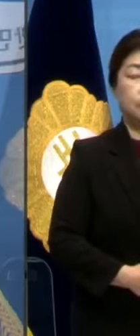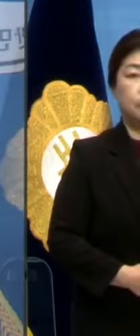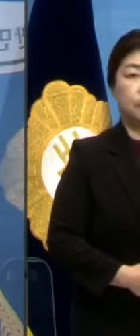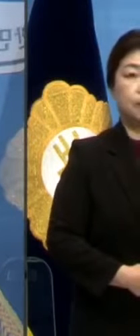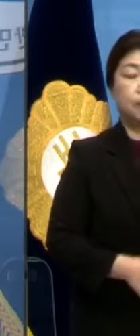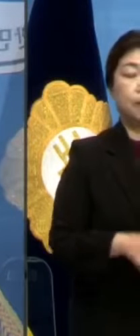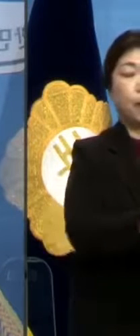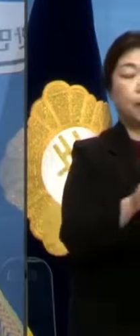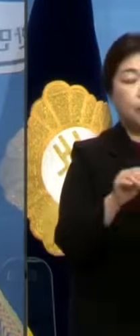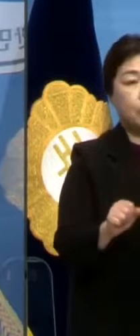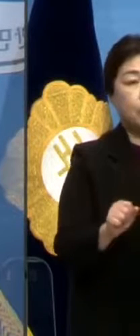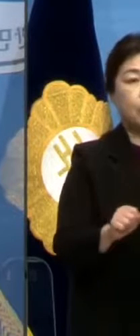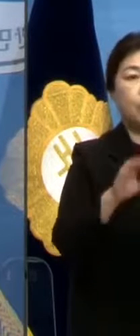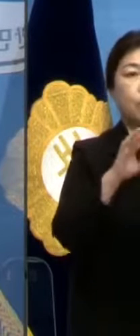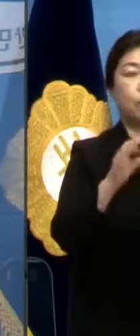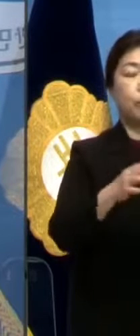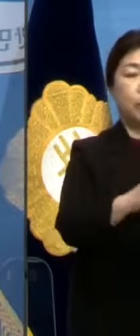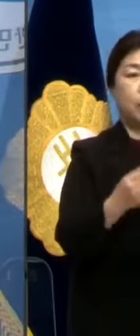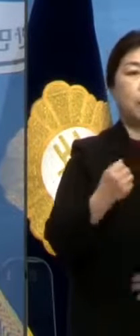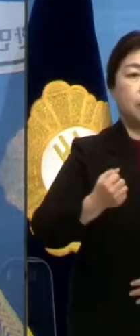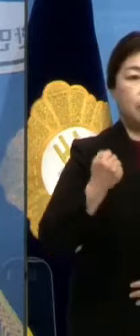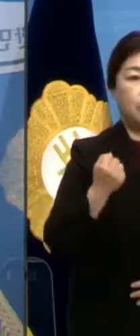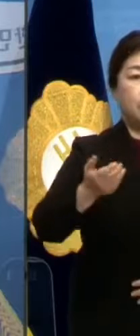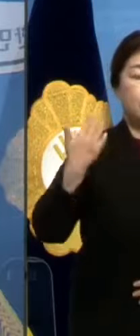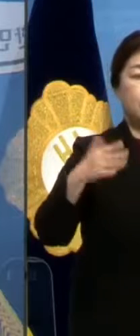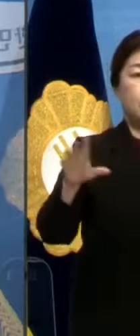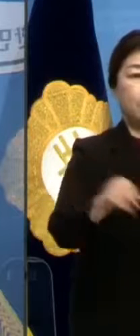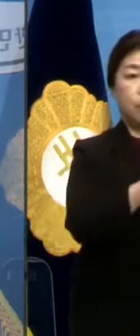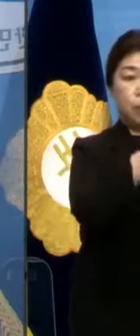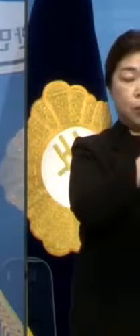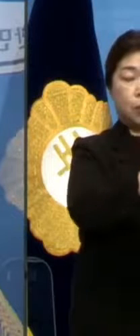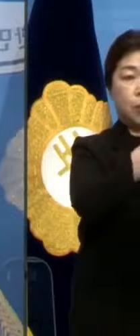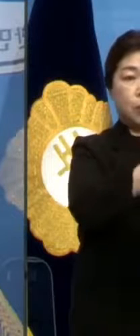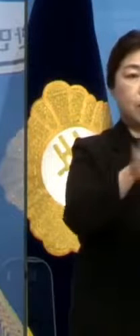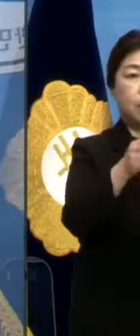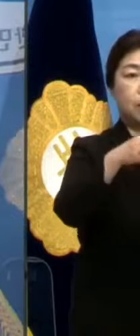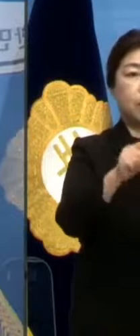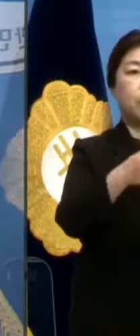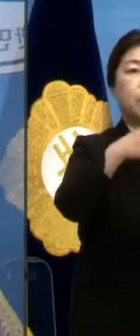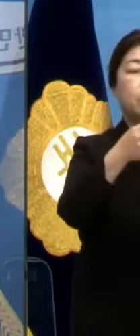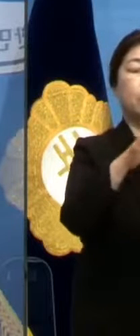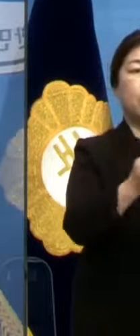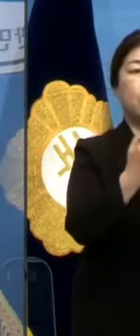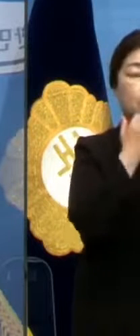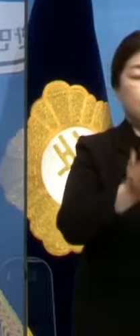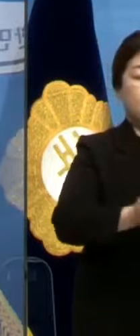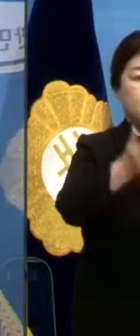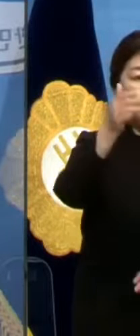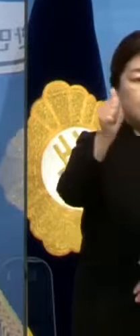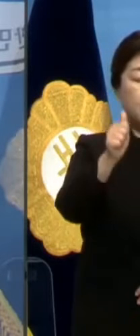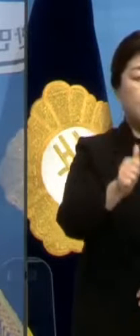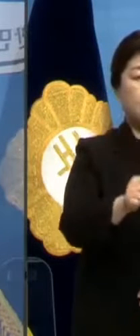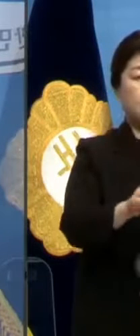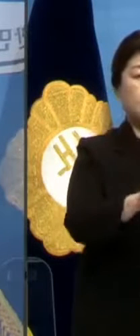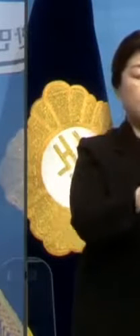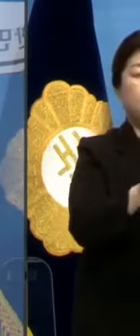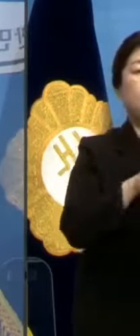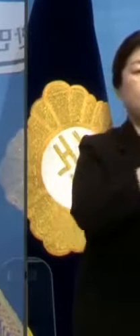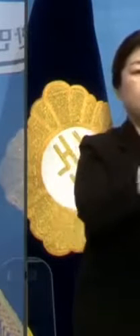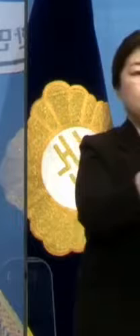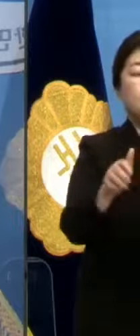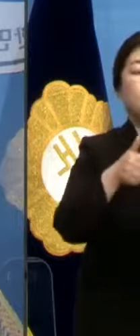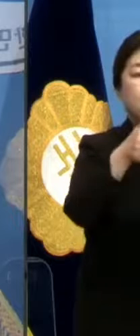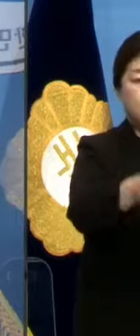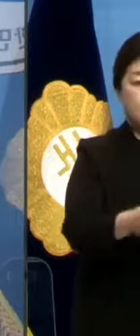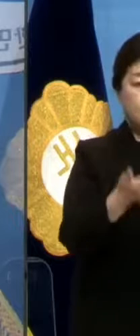네. 국민의힘 전 사무총장 김선동 서울시장 예비후보